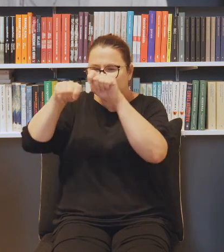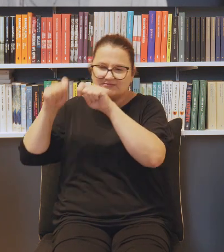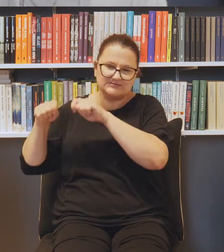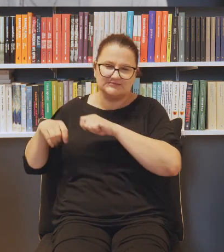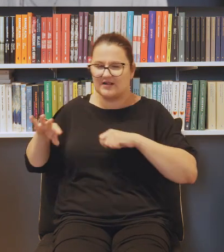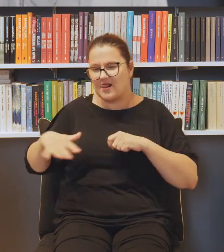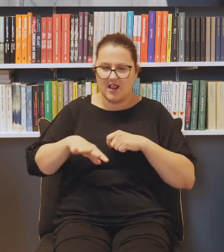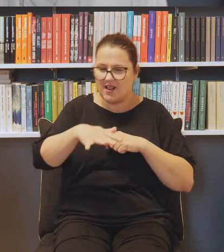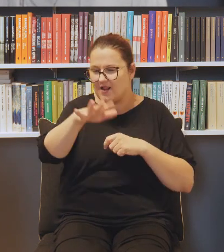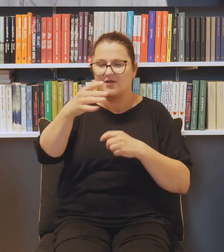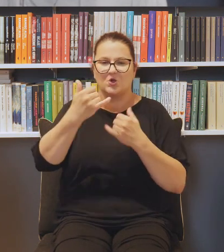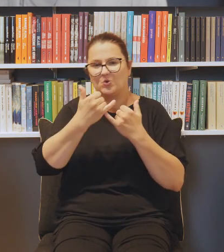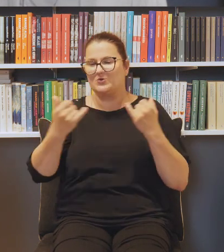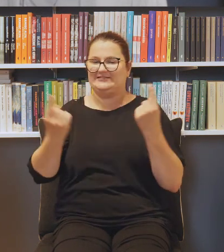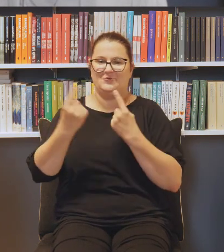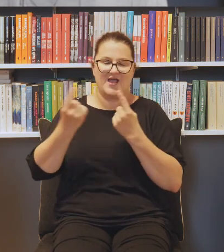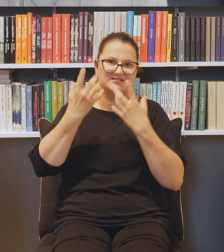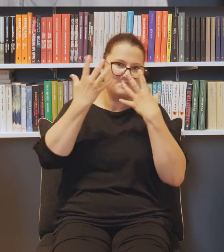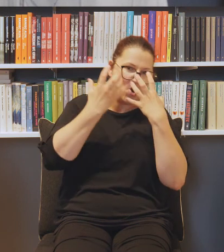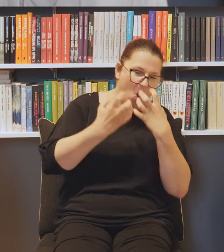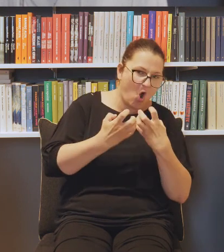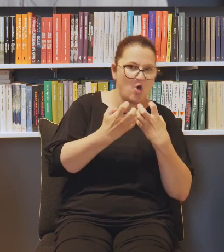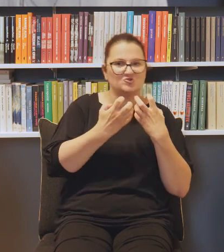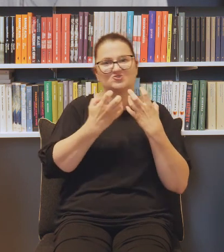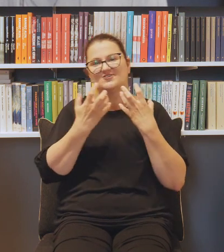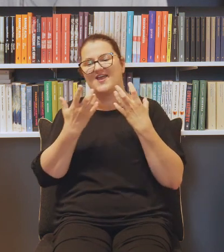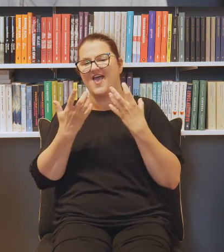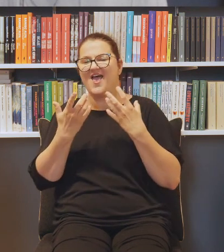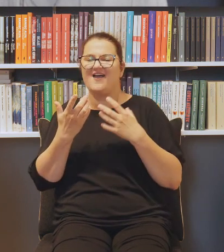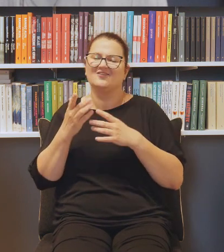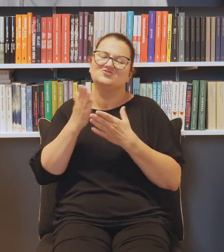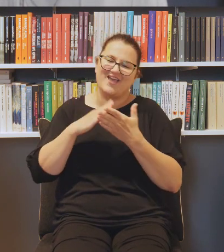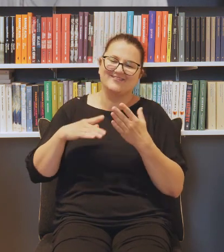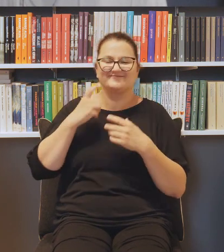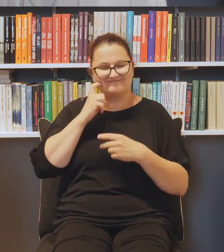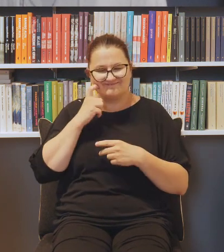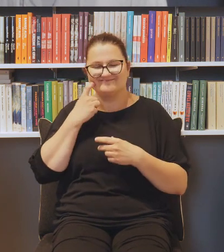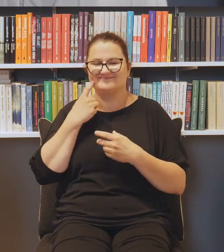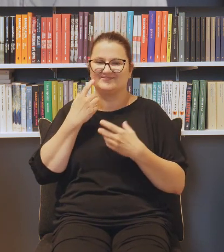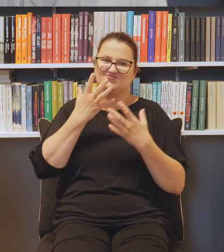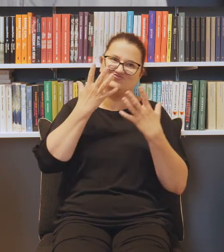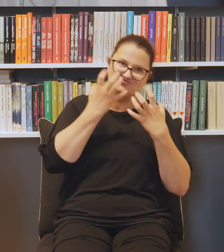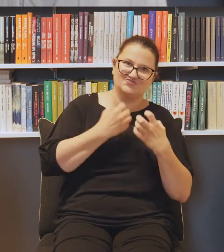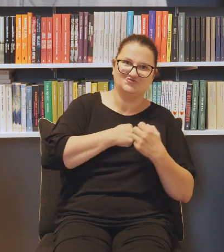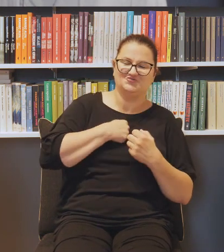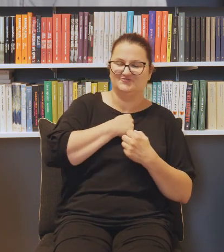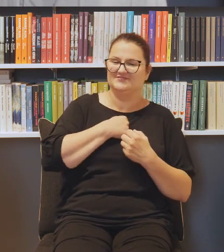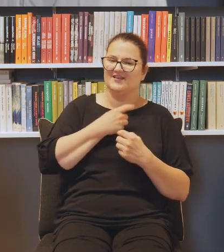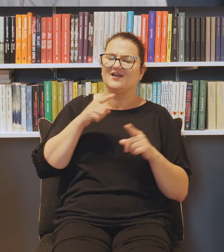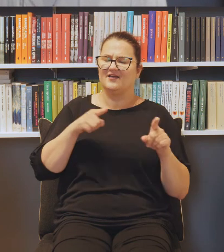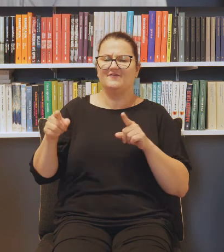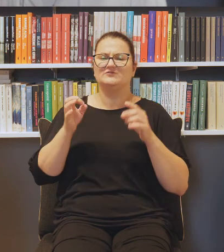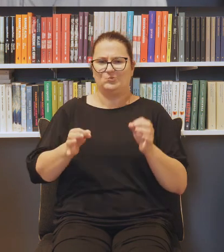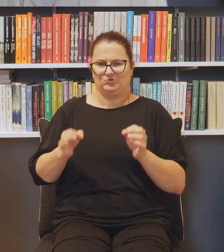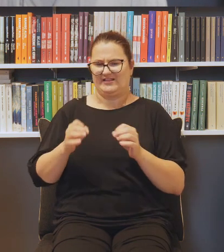perypetie mroczne, ale niektóre są z przymrużeniem oka, niektóre są mroczne. Ogólnie to jest taka książka o takiej